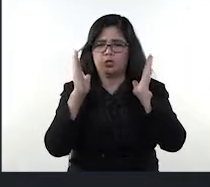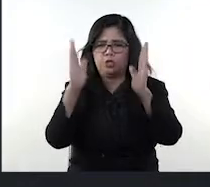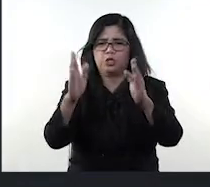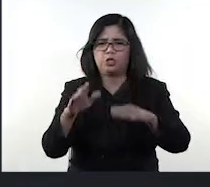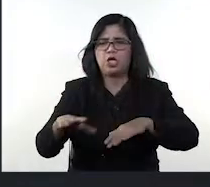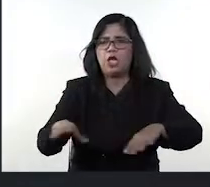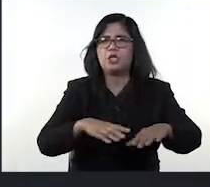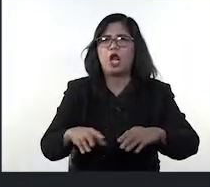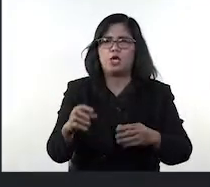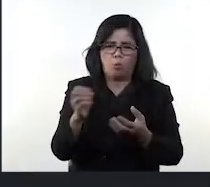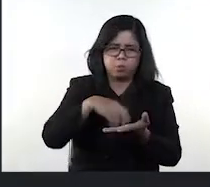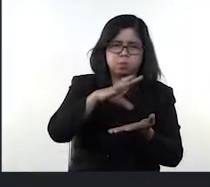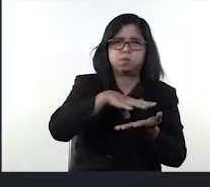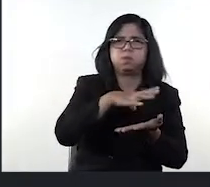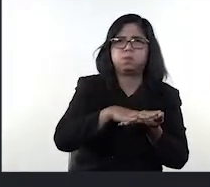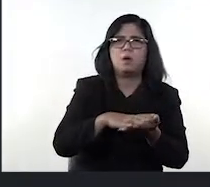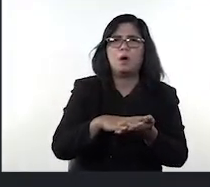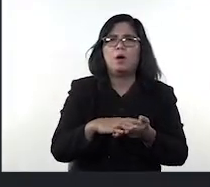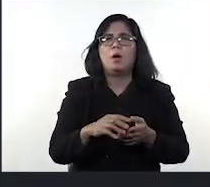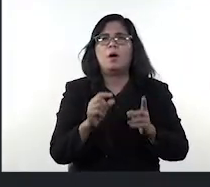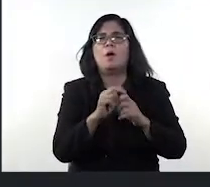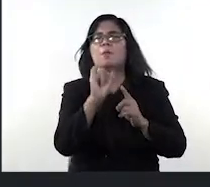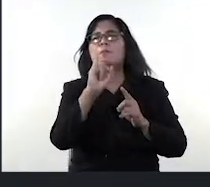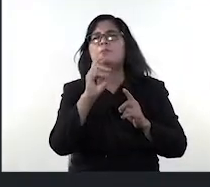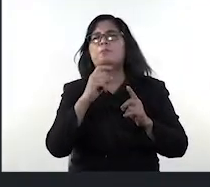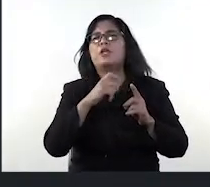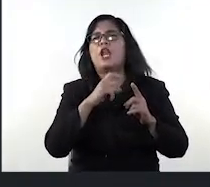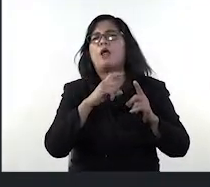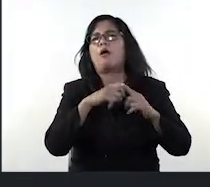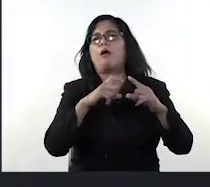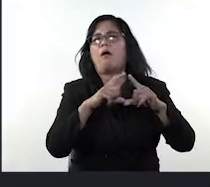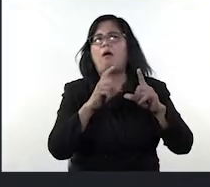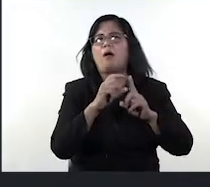gaduh Hai Pemilu Pilkada gaduh